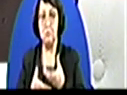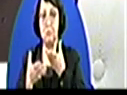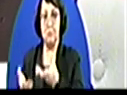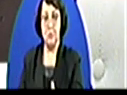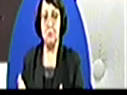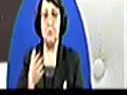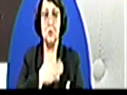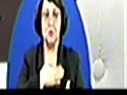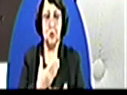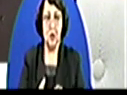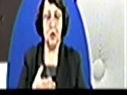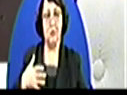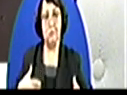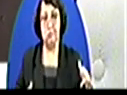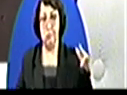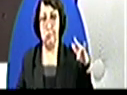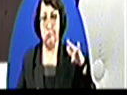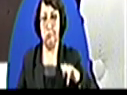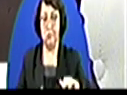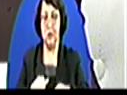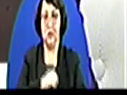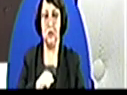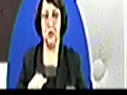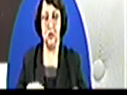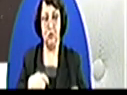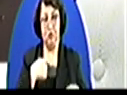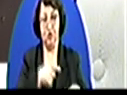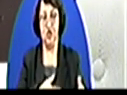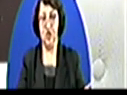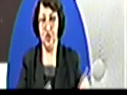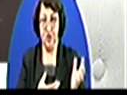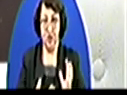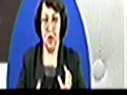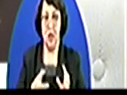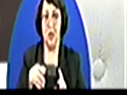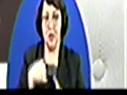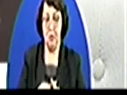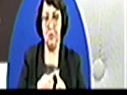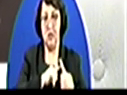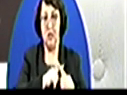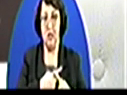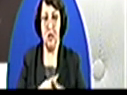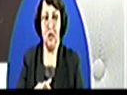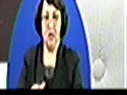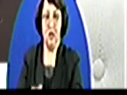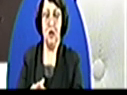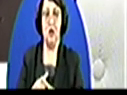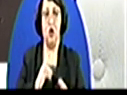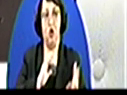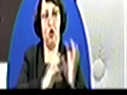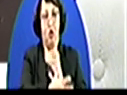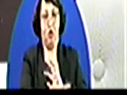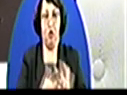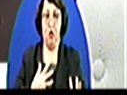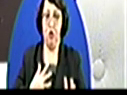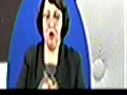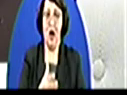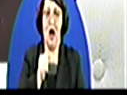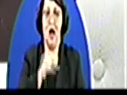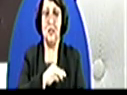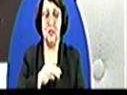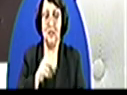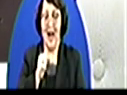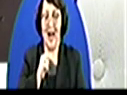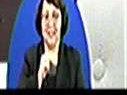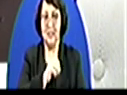нисэх онцгой ирж байгаа иргэдгээд байхгүй. Айн одоо хөлийн бомбтуудаар орж ирж байгаа зорчиж байгаа. Энэ ачаа тээврийн жолооч